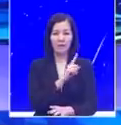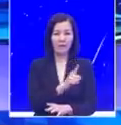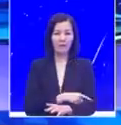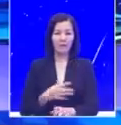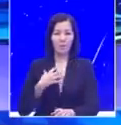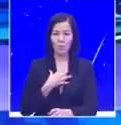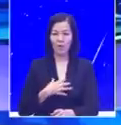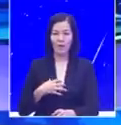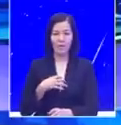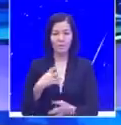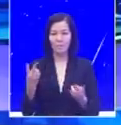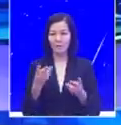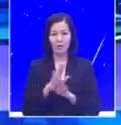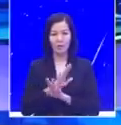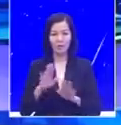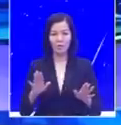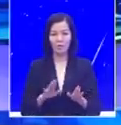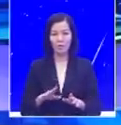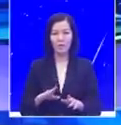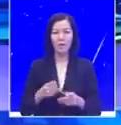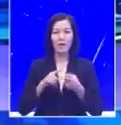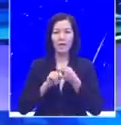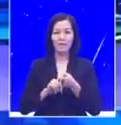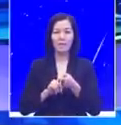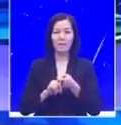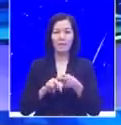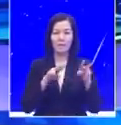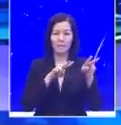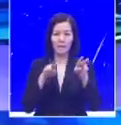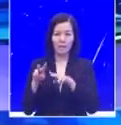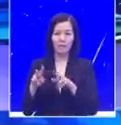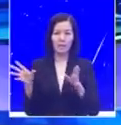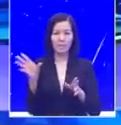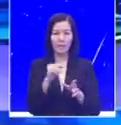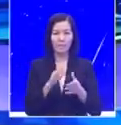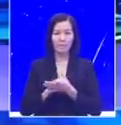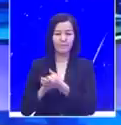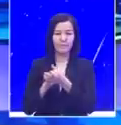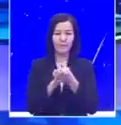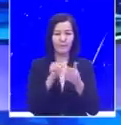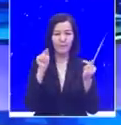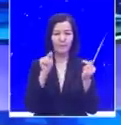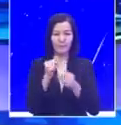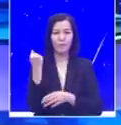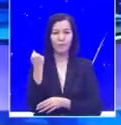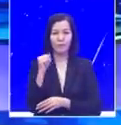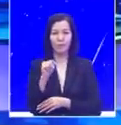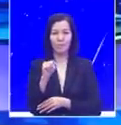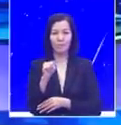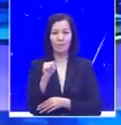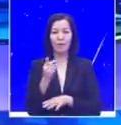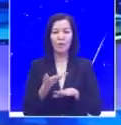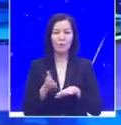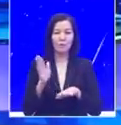Сары уайымға салынуға болмайды. Еліміздегі эпидемиялық жағдай бақылауда. Бәріміз бірге жұмыла күрессек, коронавирусты